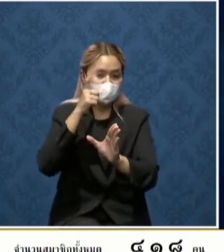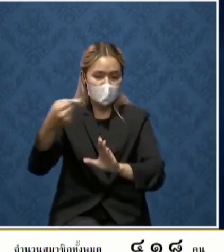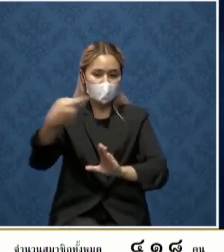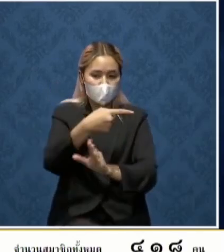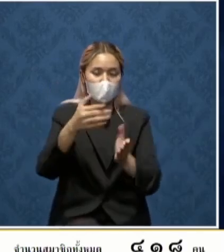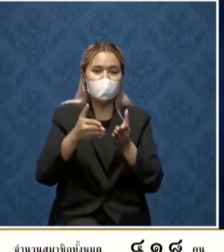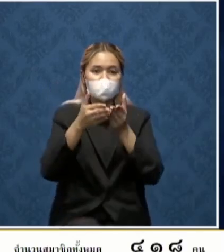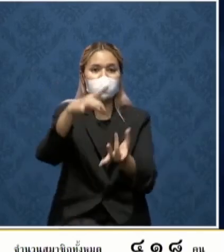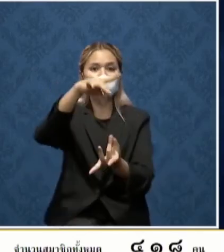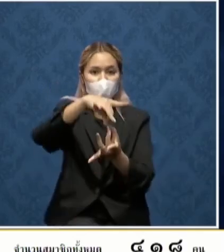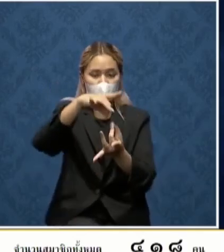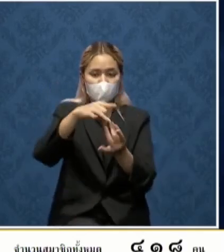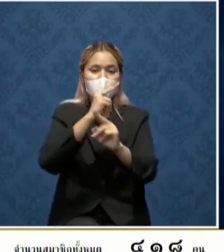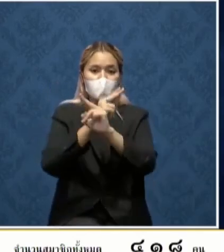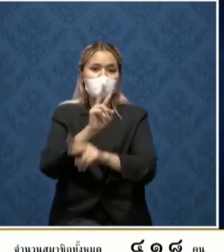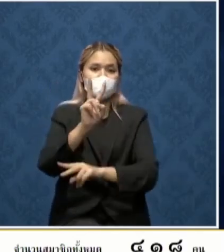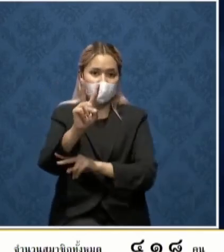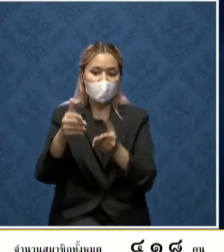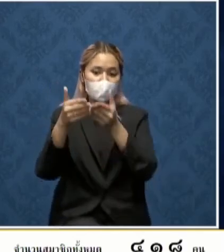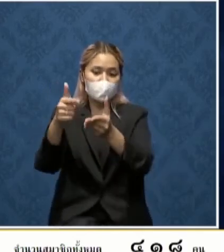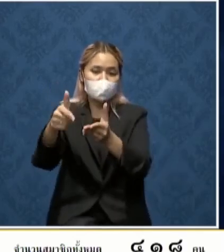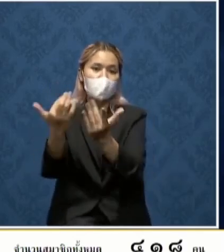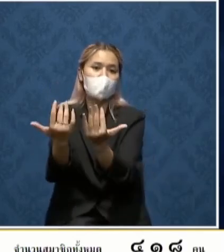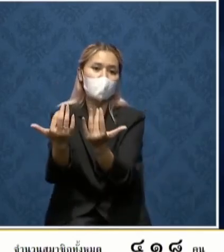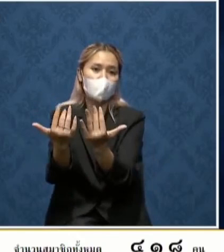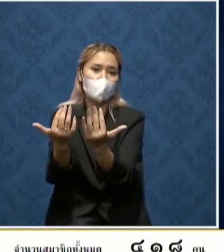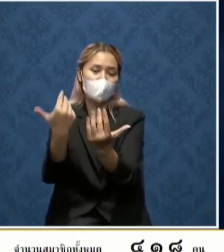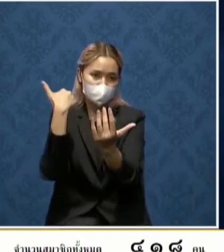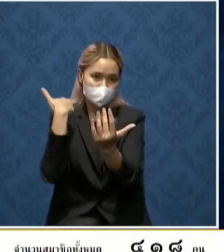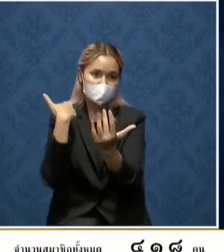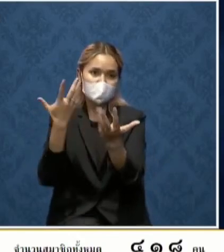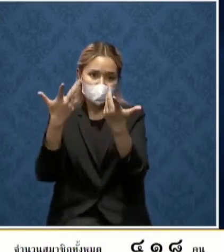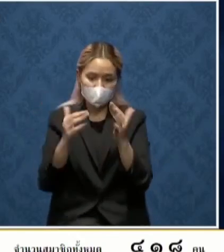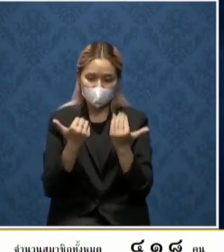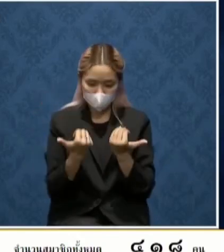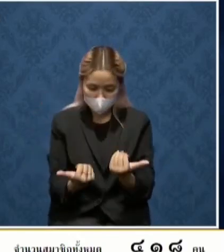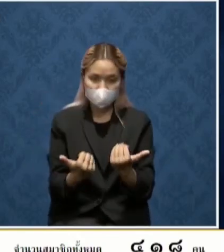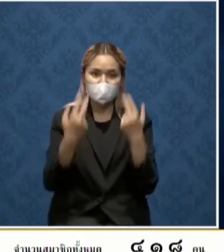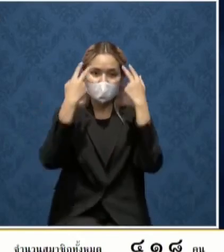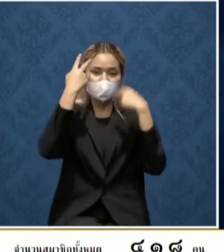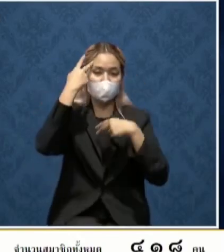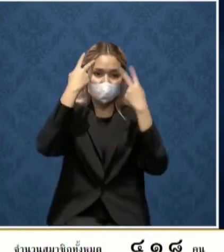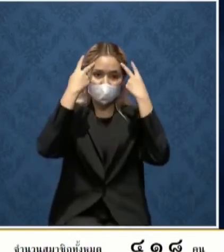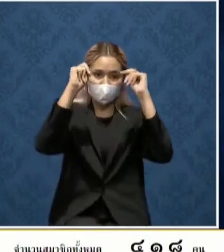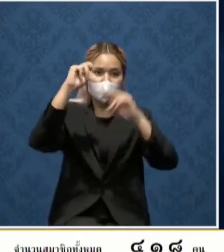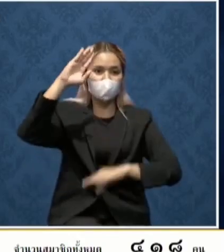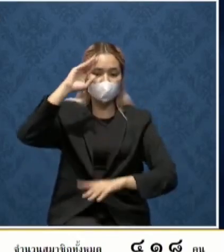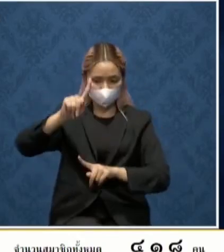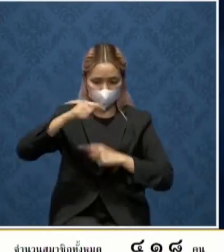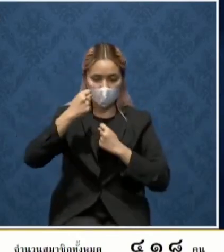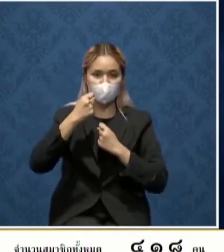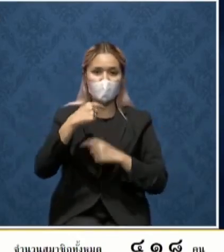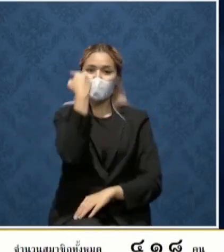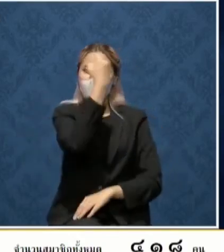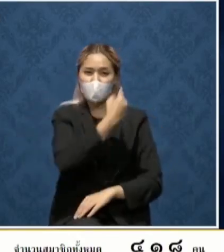ขวทัยถึง 2 เท่าไปจอดรอทบางสภาแล้วดันั้นวัี้พลเอกประดุษยจรโอชาต้องตอบช ครับว่าใคร